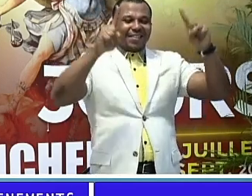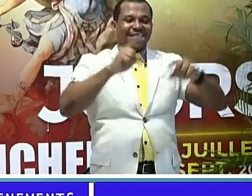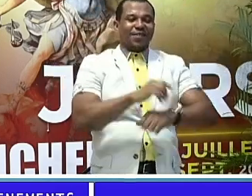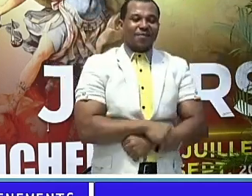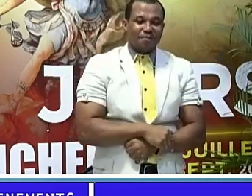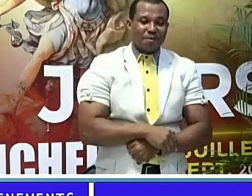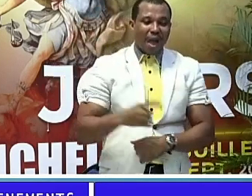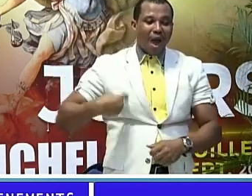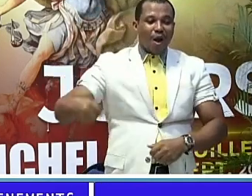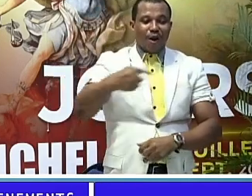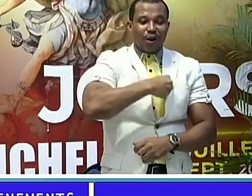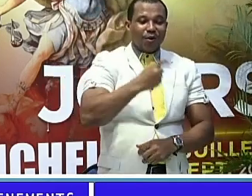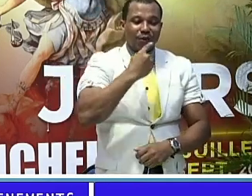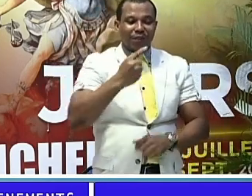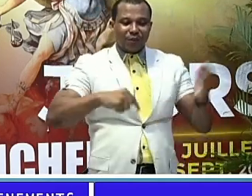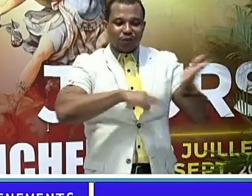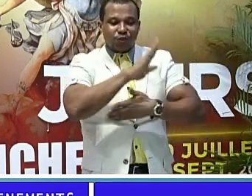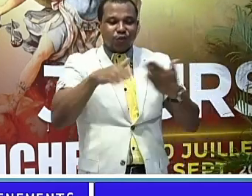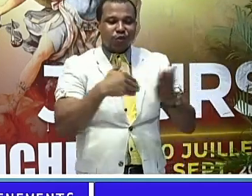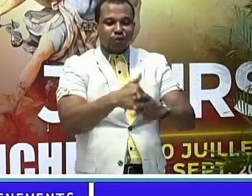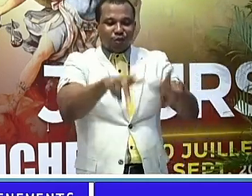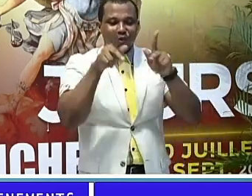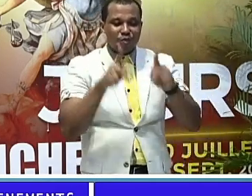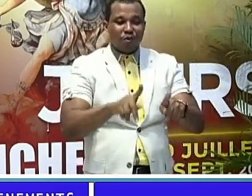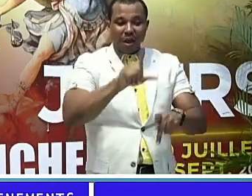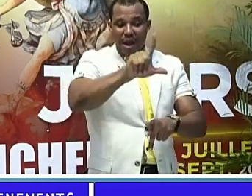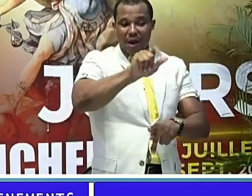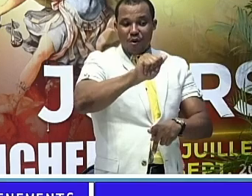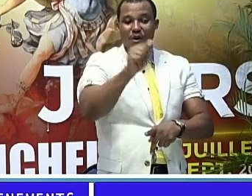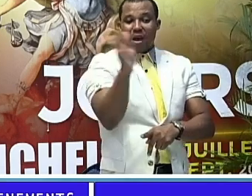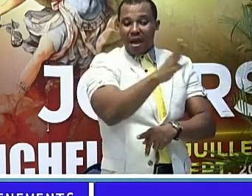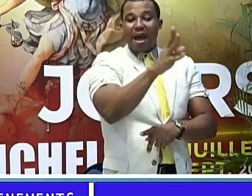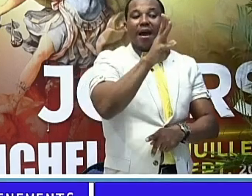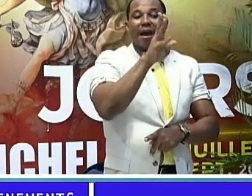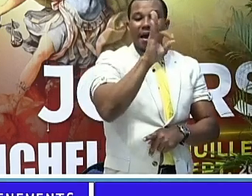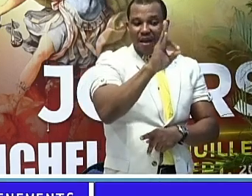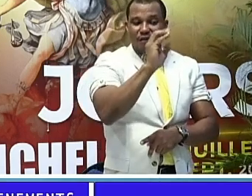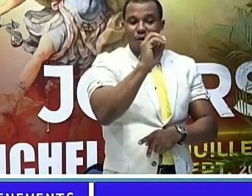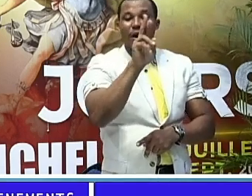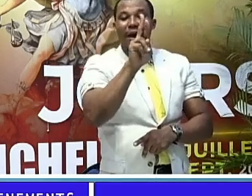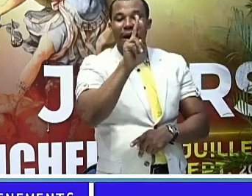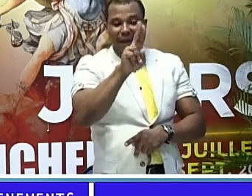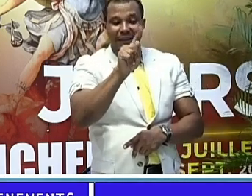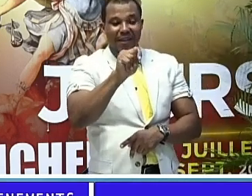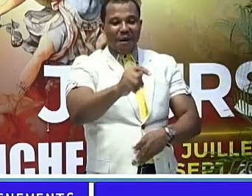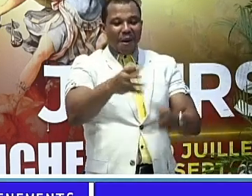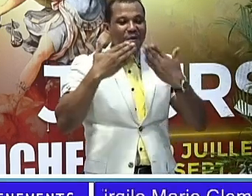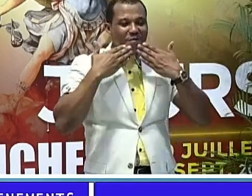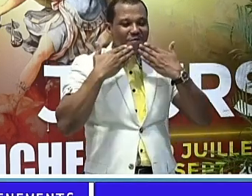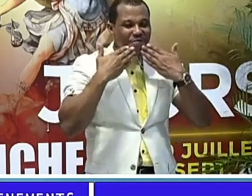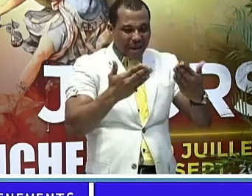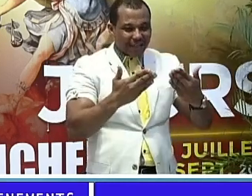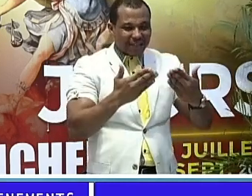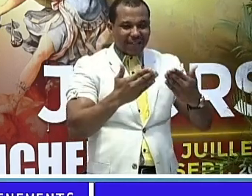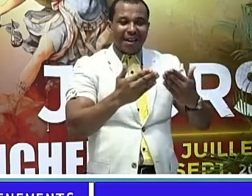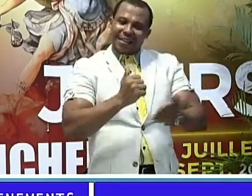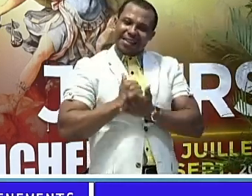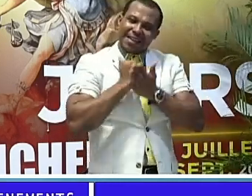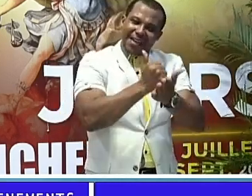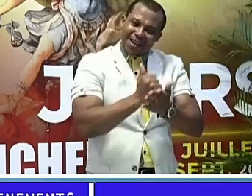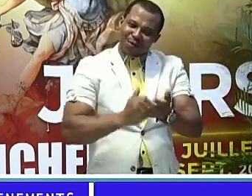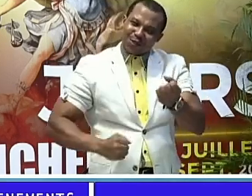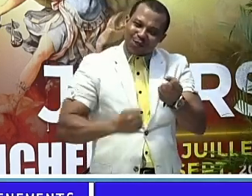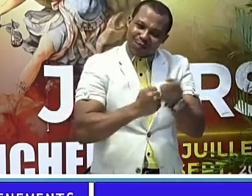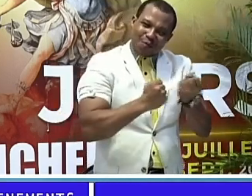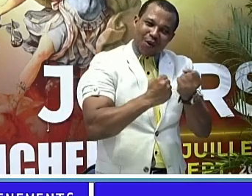Donc nous dit tout le monde le fort merci qui t'a contribué pour nous faire belle l'église ça et n'a tout profité dans retraite